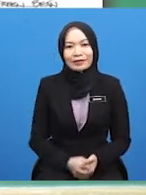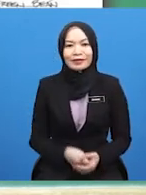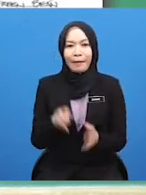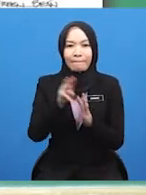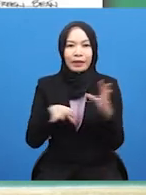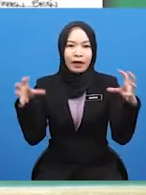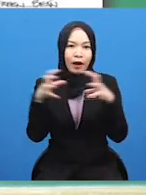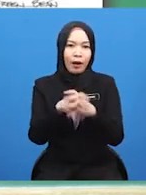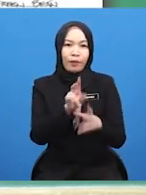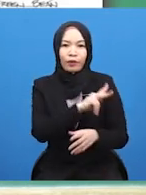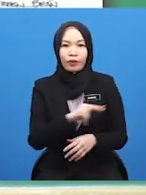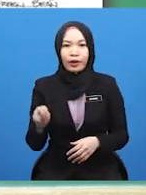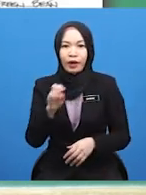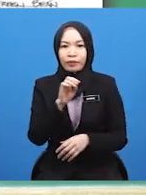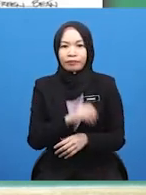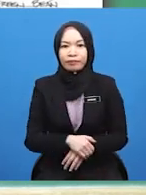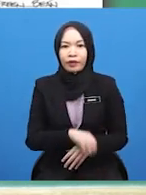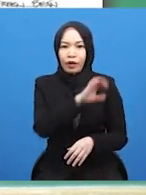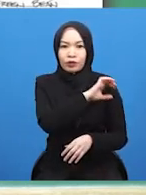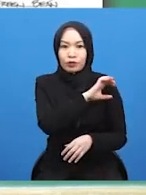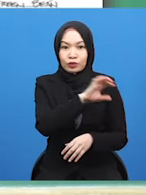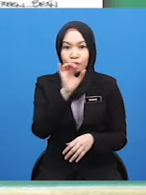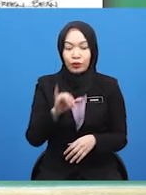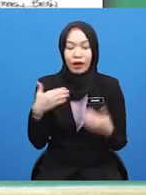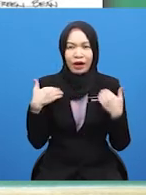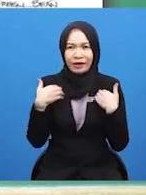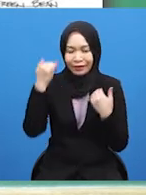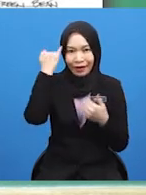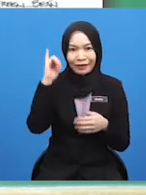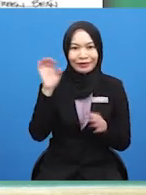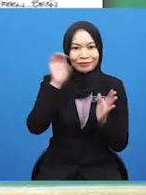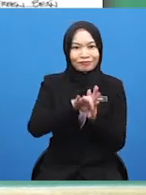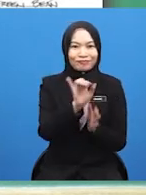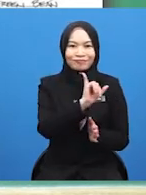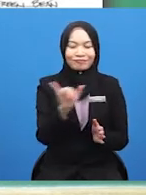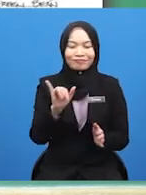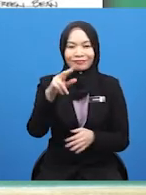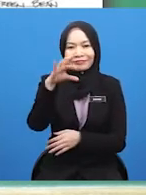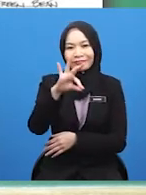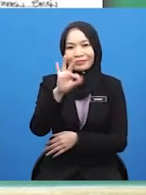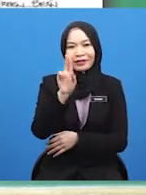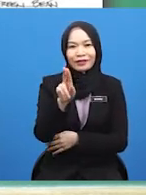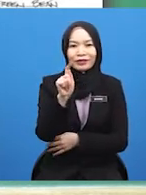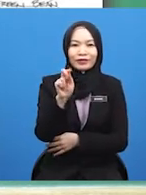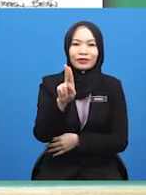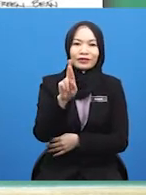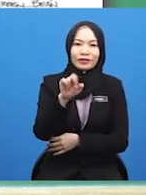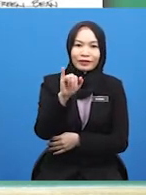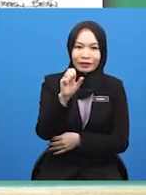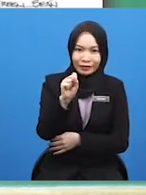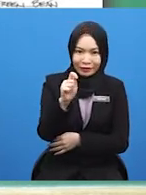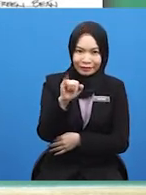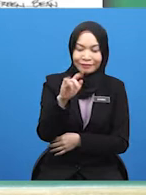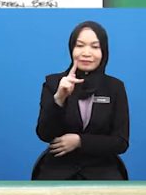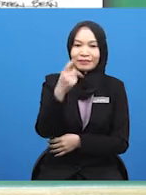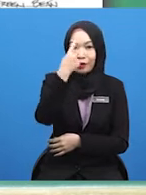menggabungkan pelbagai unsur yang mewujudkan idea. Contohnya, konsep futuristik digabungkan dalam satu perekaan